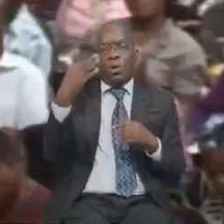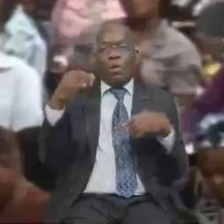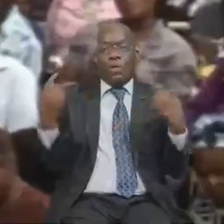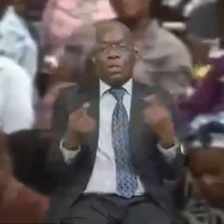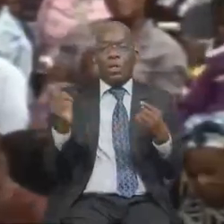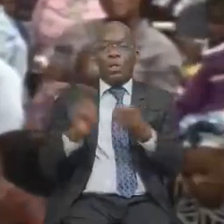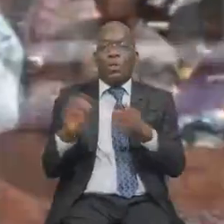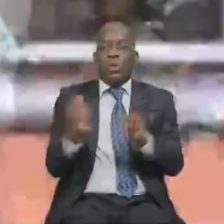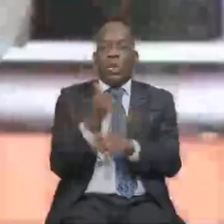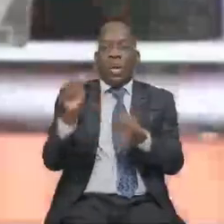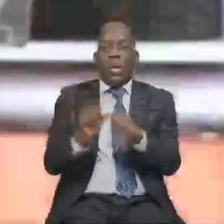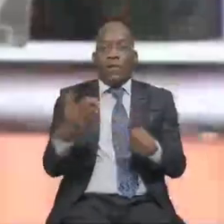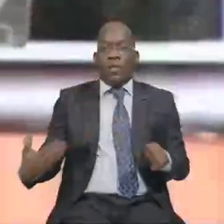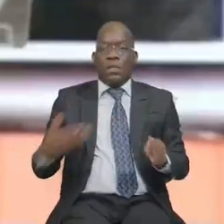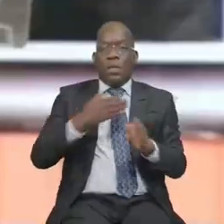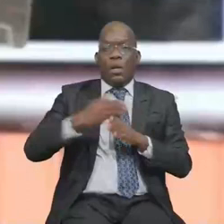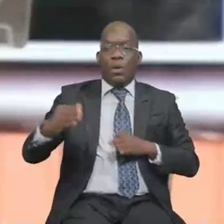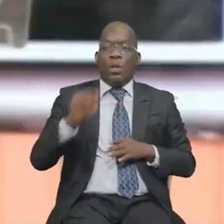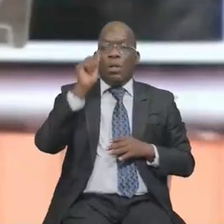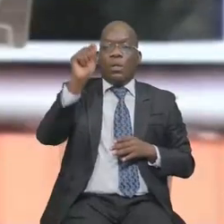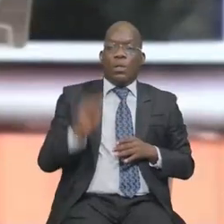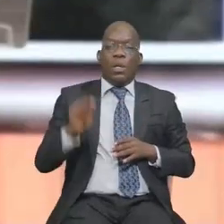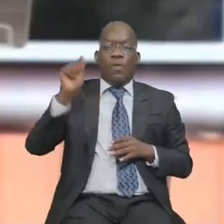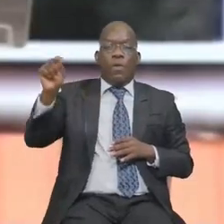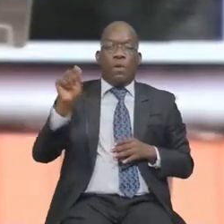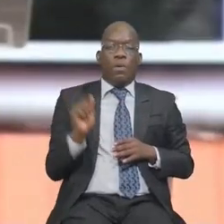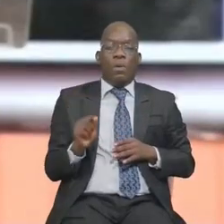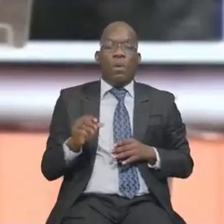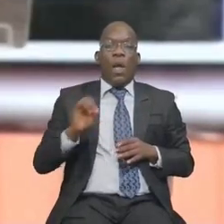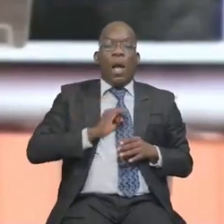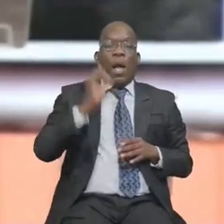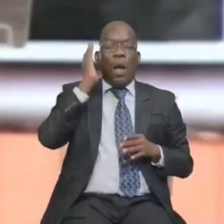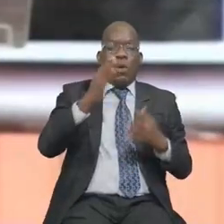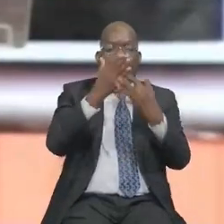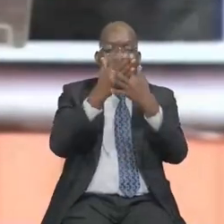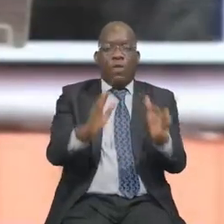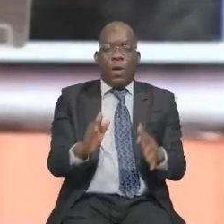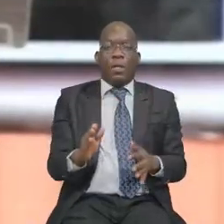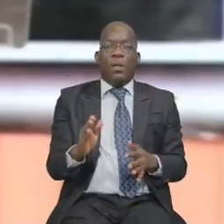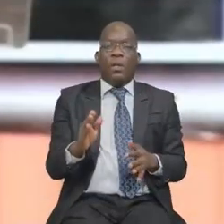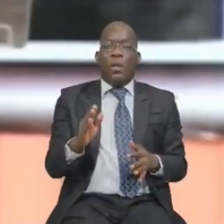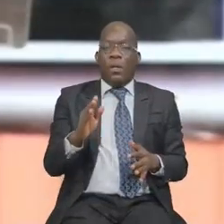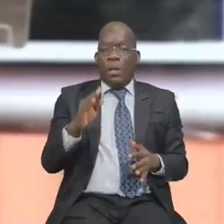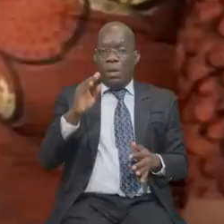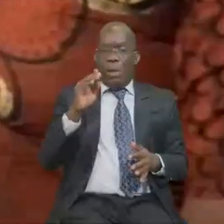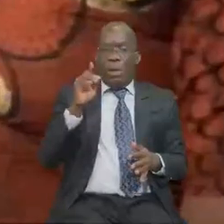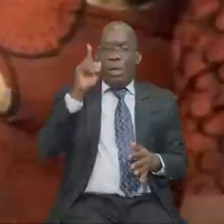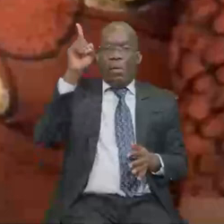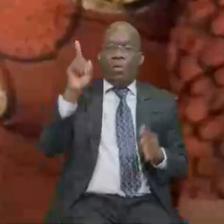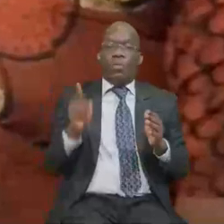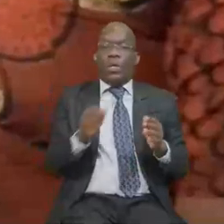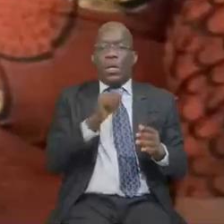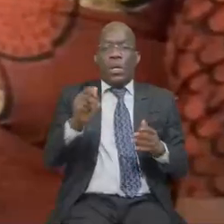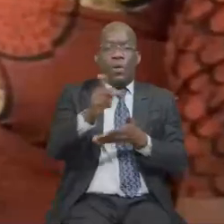ôter. C'est pourquoi je lui donnerai sa part avec les grands. Il partagera, il est